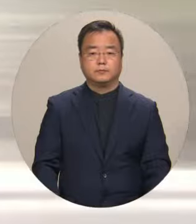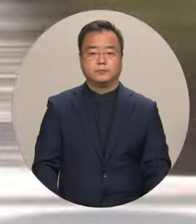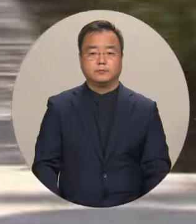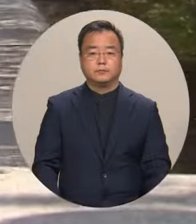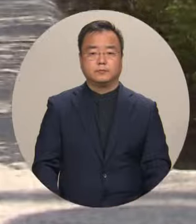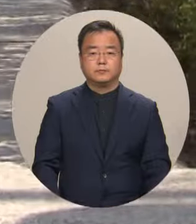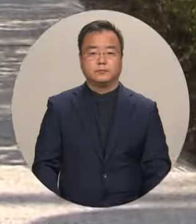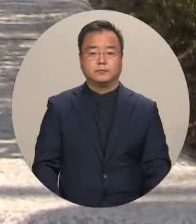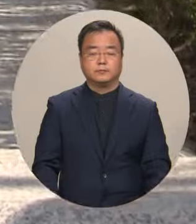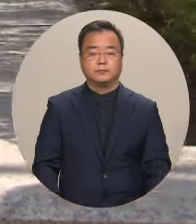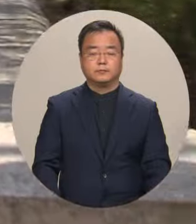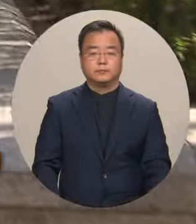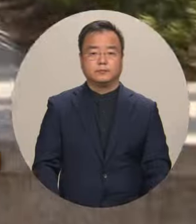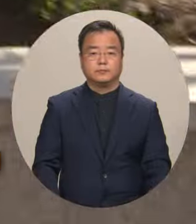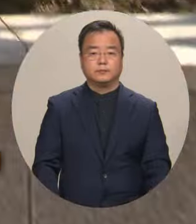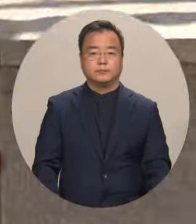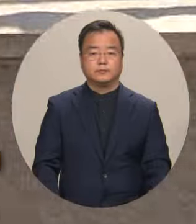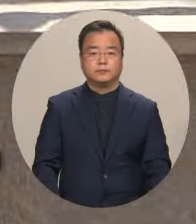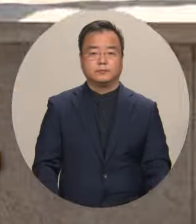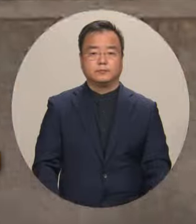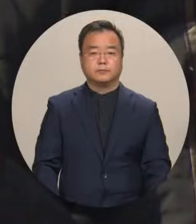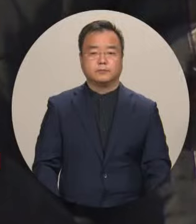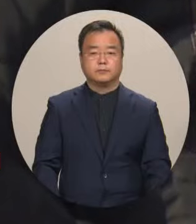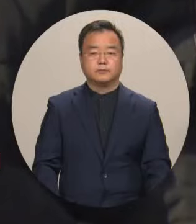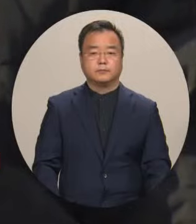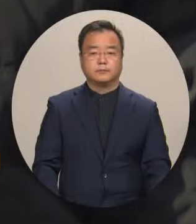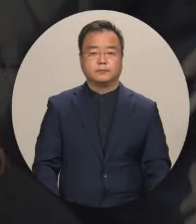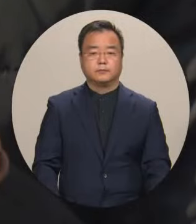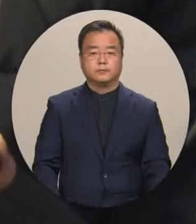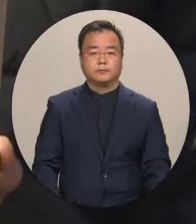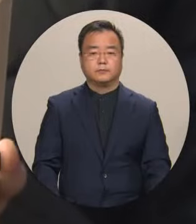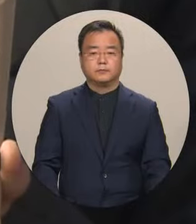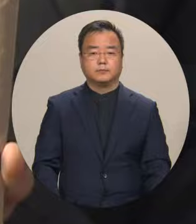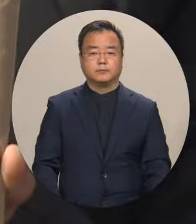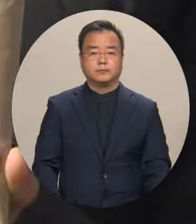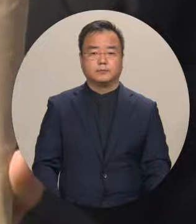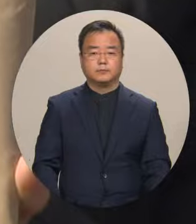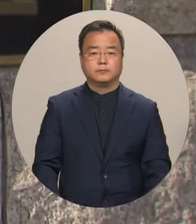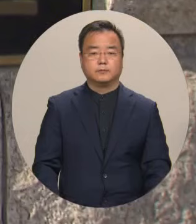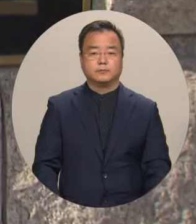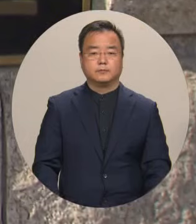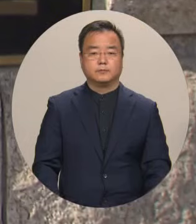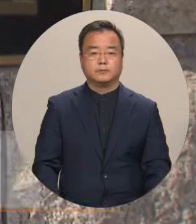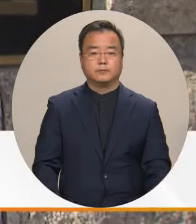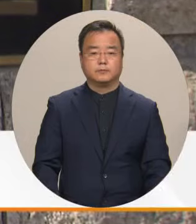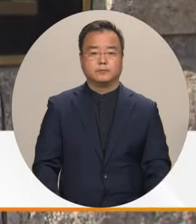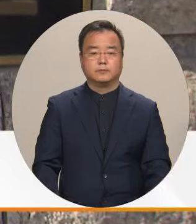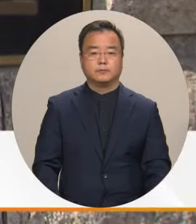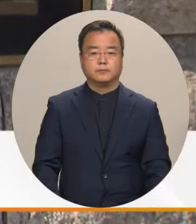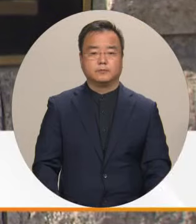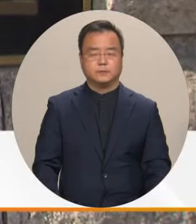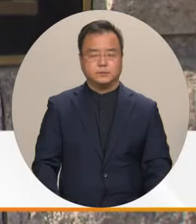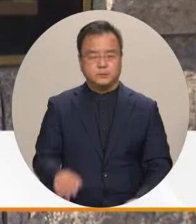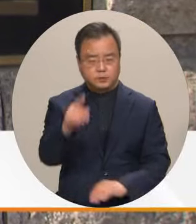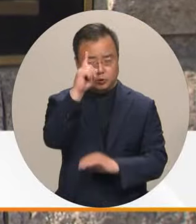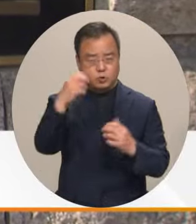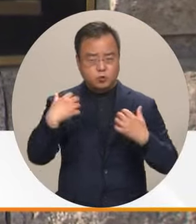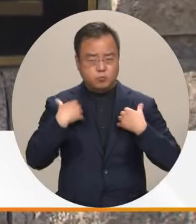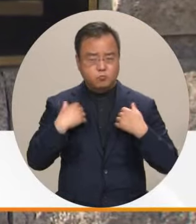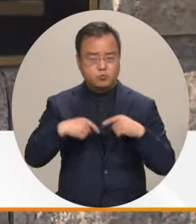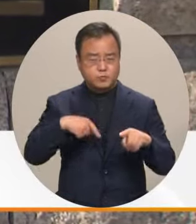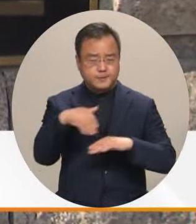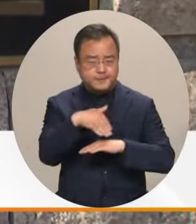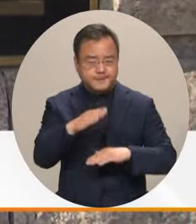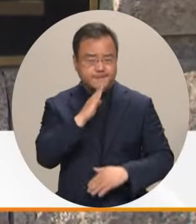봅시다.우리는